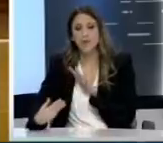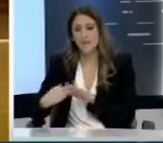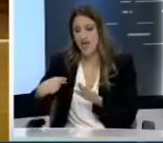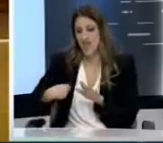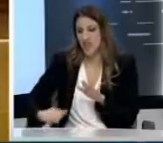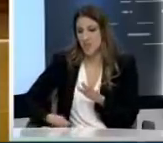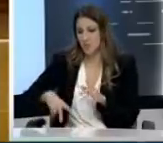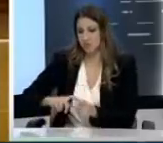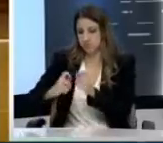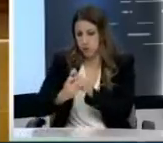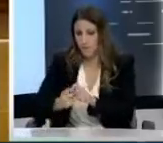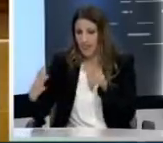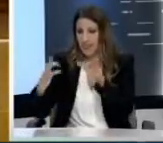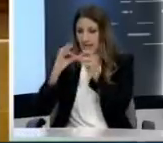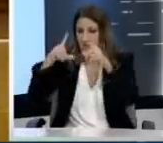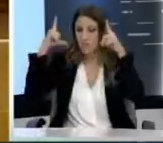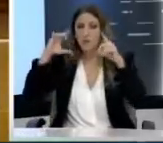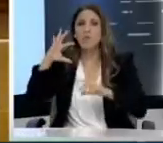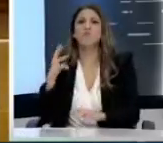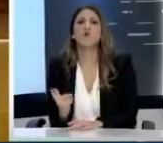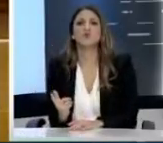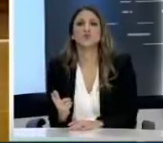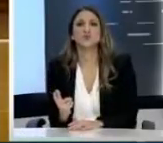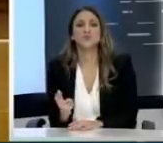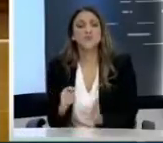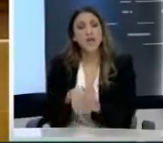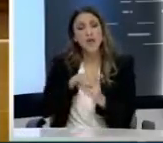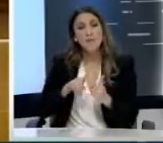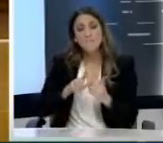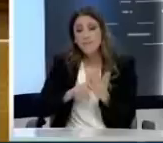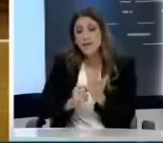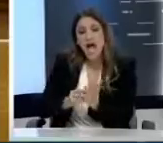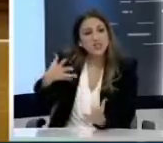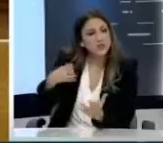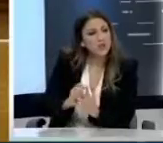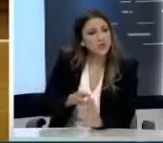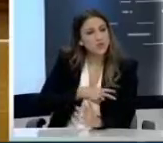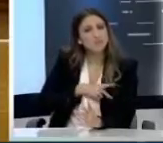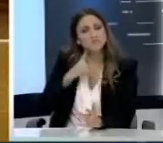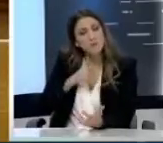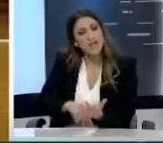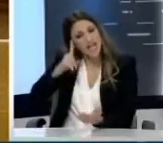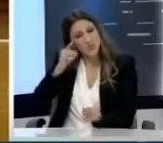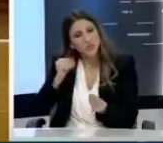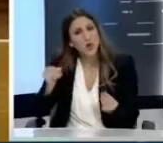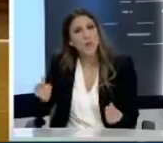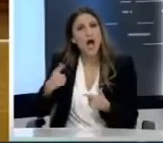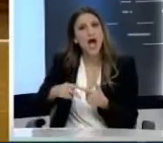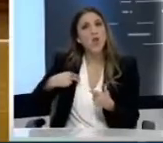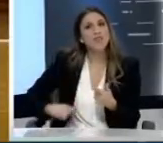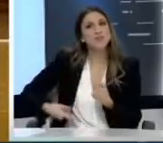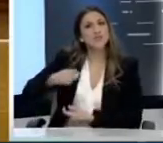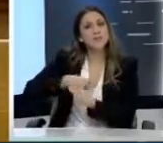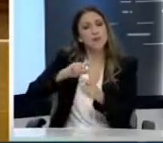πιο δημοκρατικό και να λογοδοτεί. Πρέπει να ξέρεις και να μάθεις πώς να αναδιαρθρώσεις τις δημόσιες